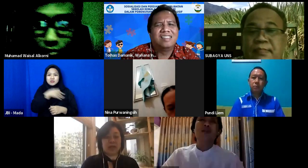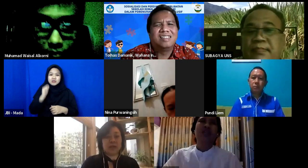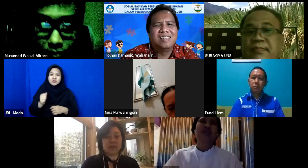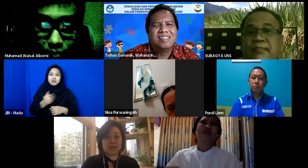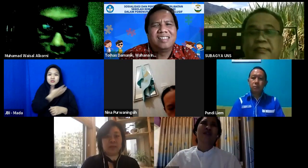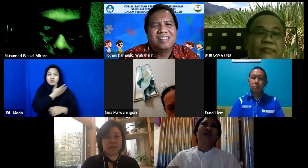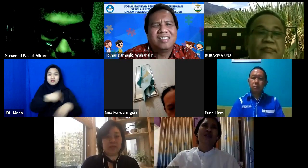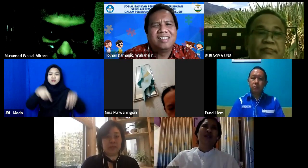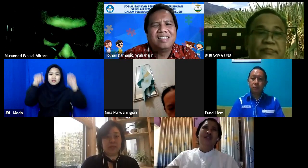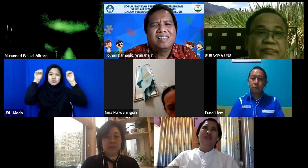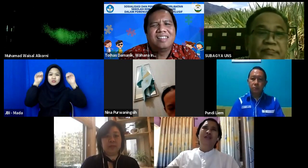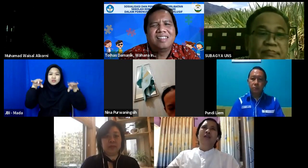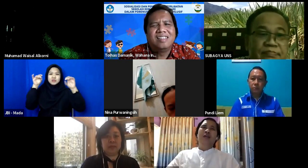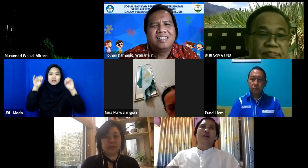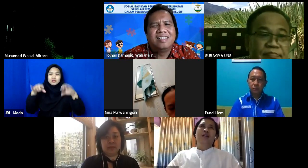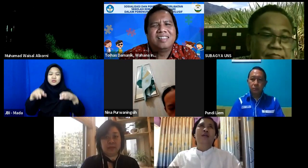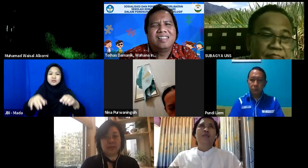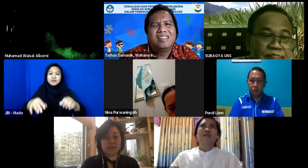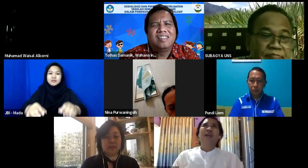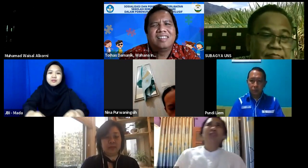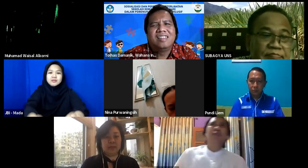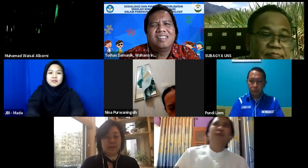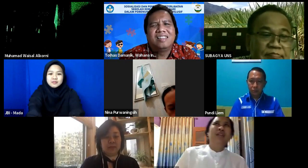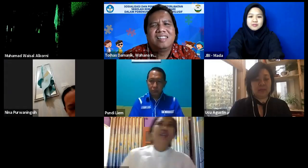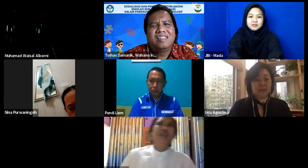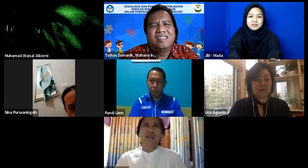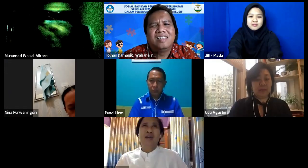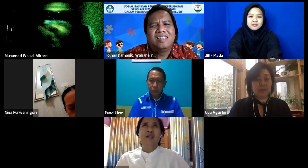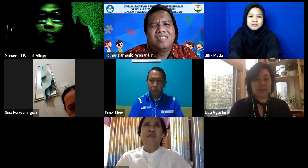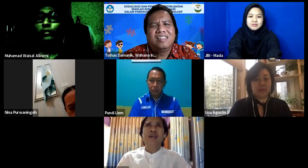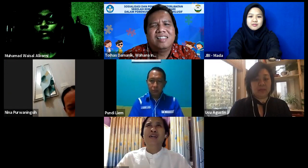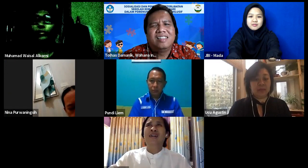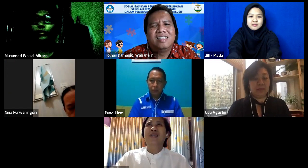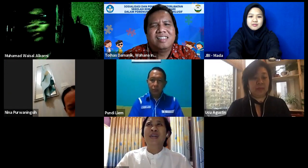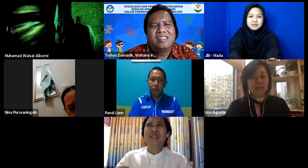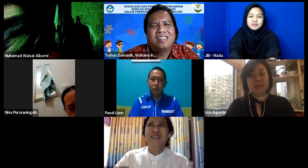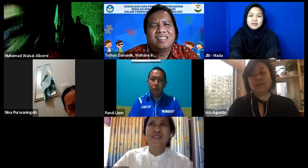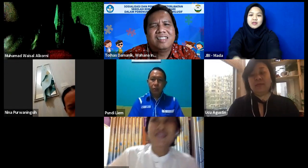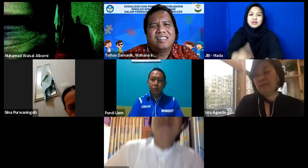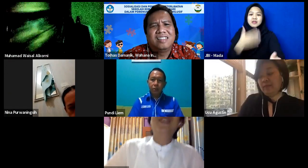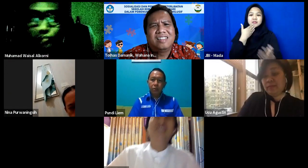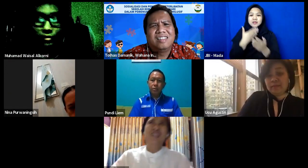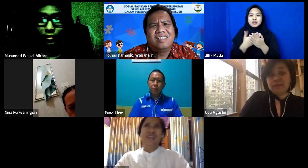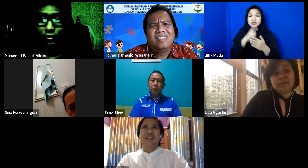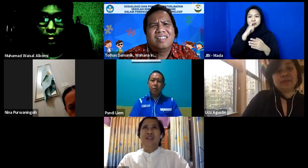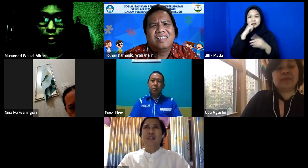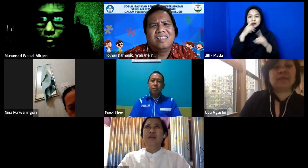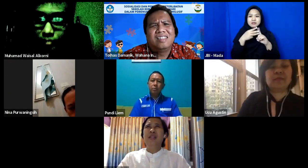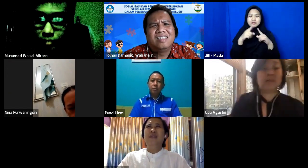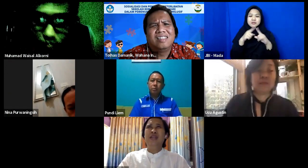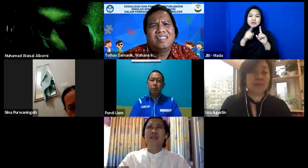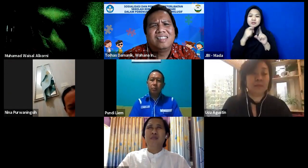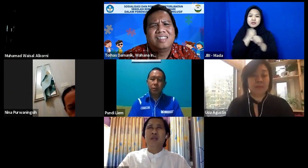wabarakatuh waalaikumsalam warahmatullah wabarakatuh Terima kasih banyak Pak Bagio Semoga